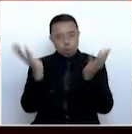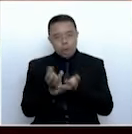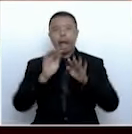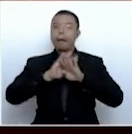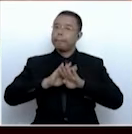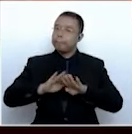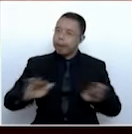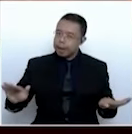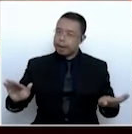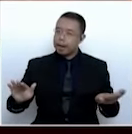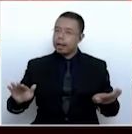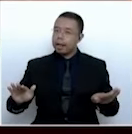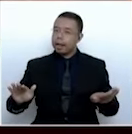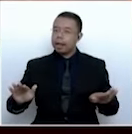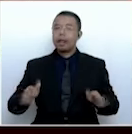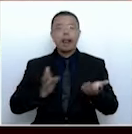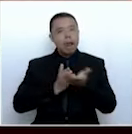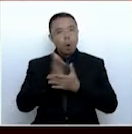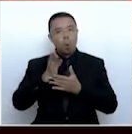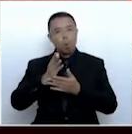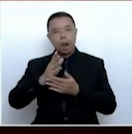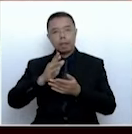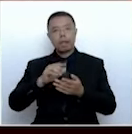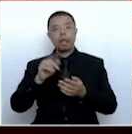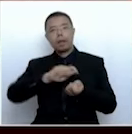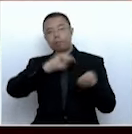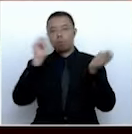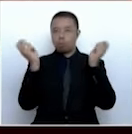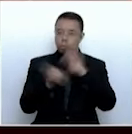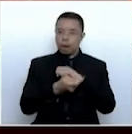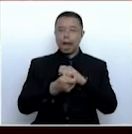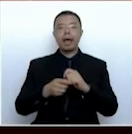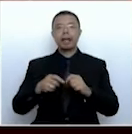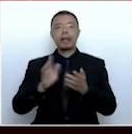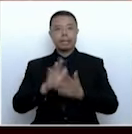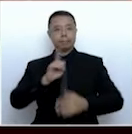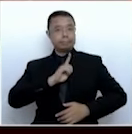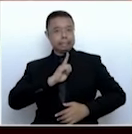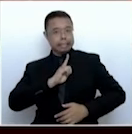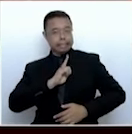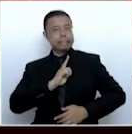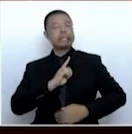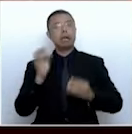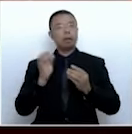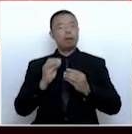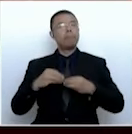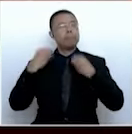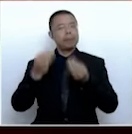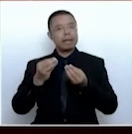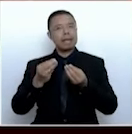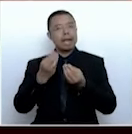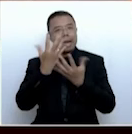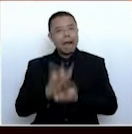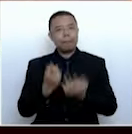aman dengan melalui reformasi jati diri untuk mewujudkan rakyat